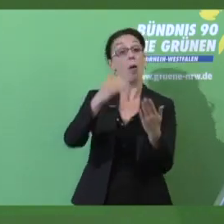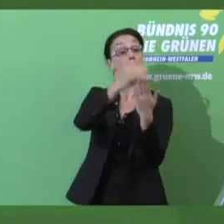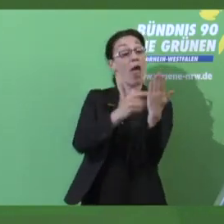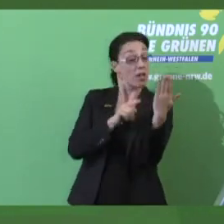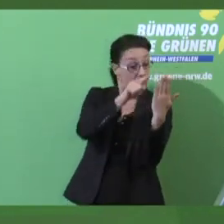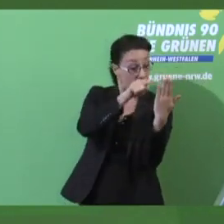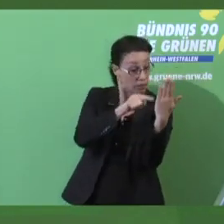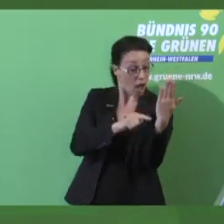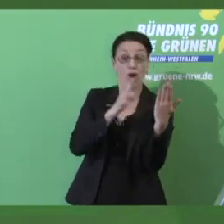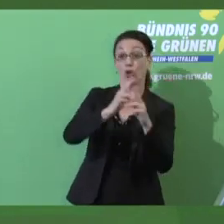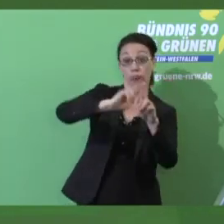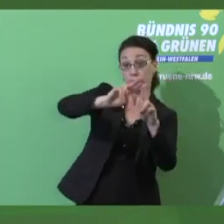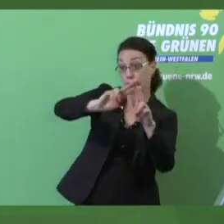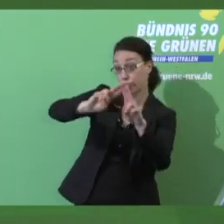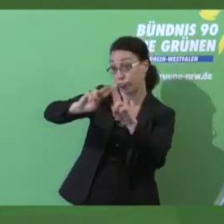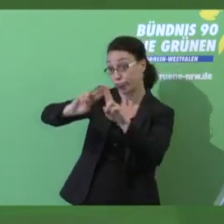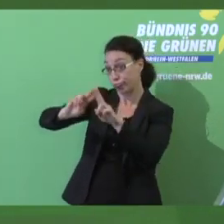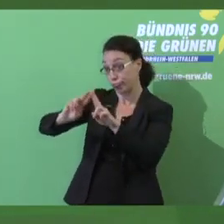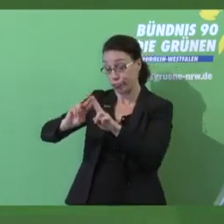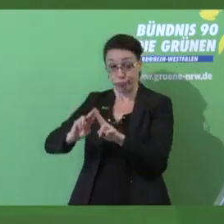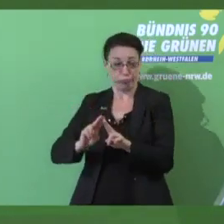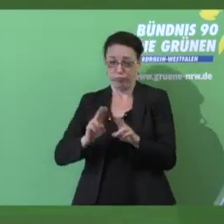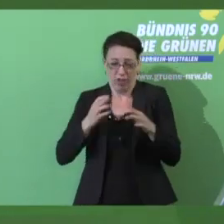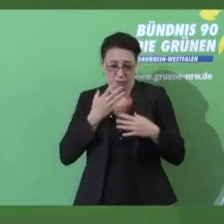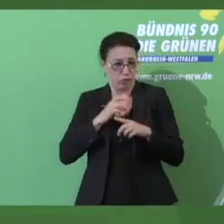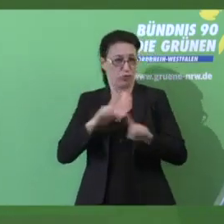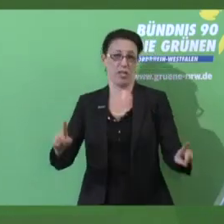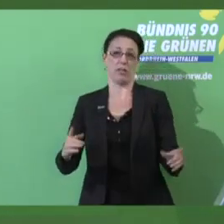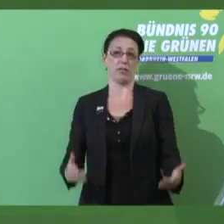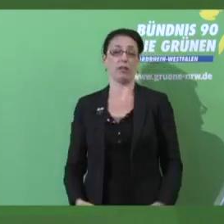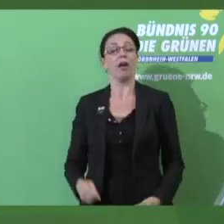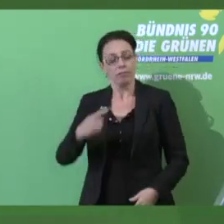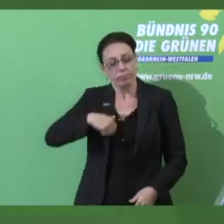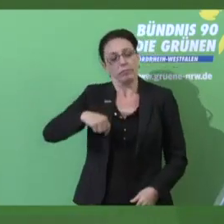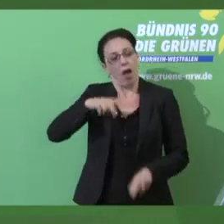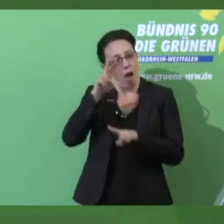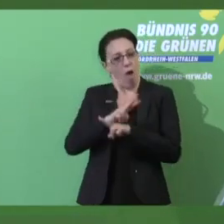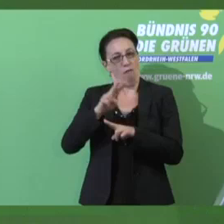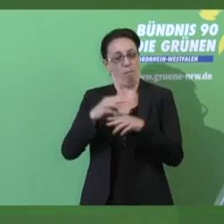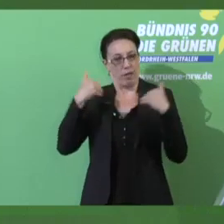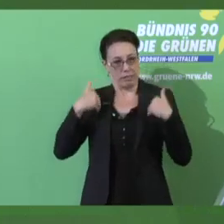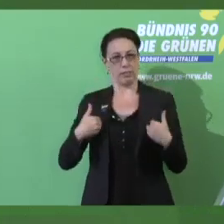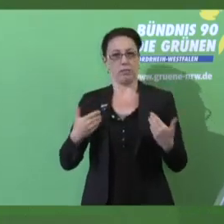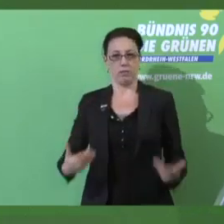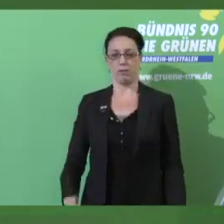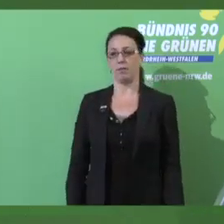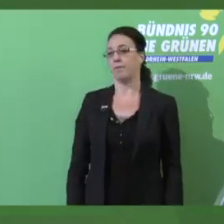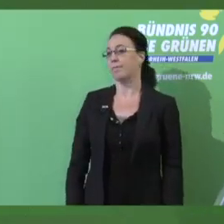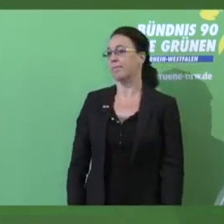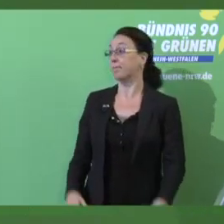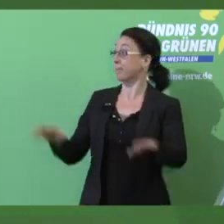von den Regionalräten auch entsprechend angemeldet worden ist. Da werden wir Grüne darauf achten.